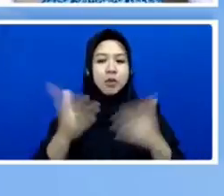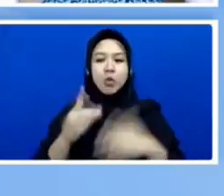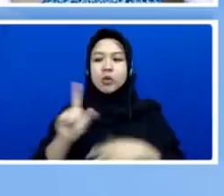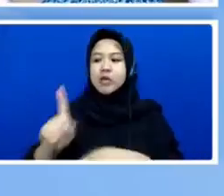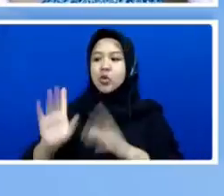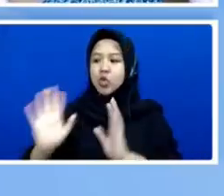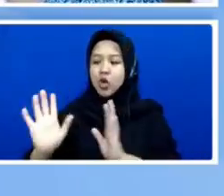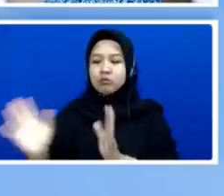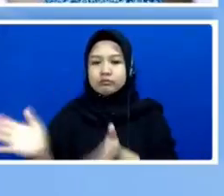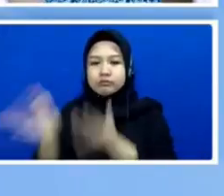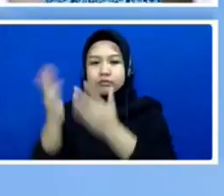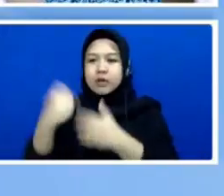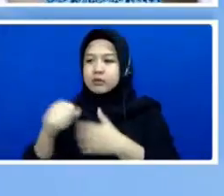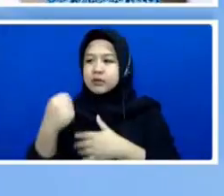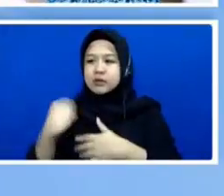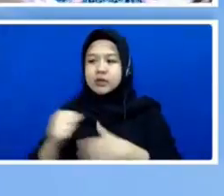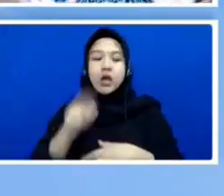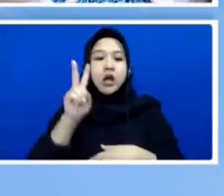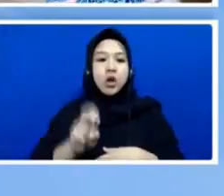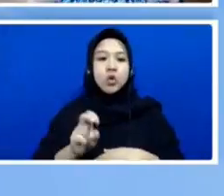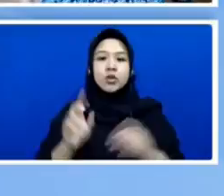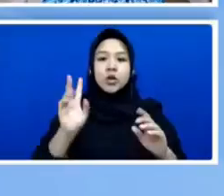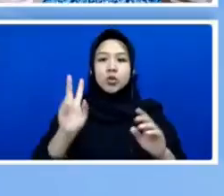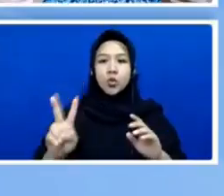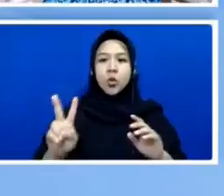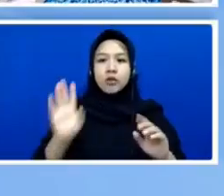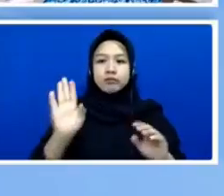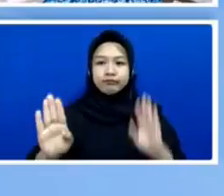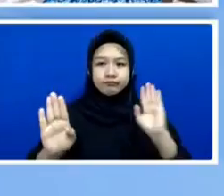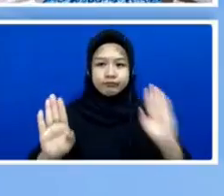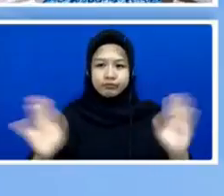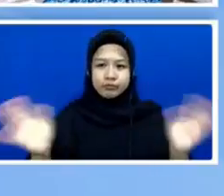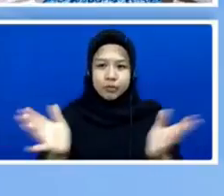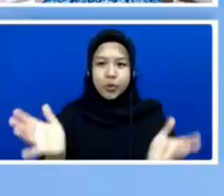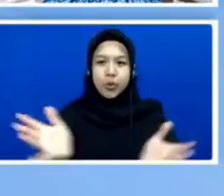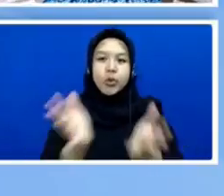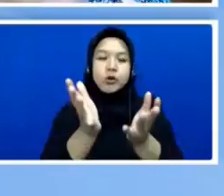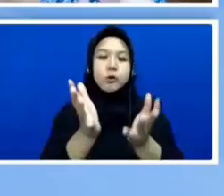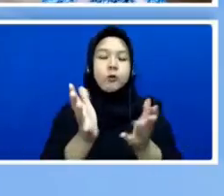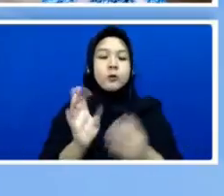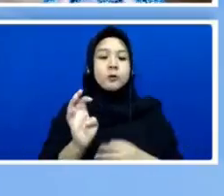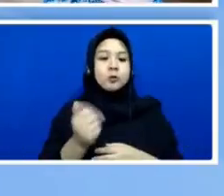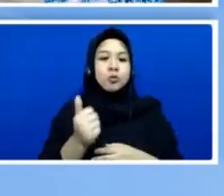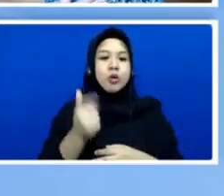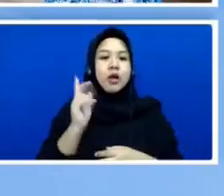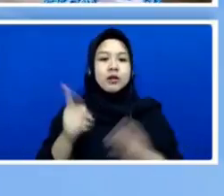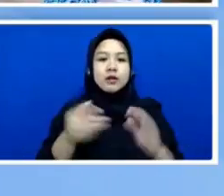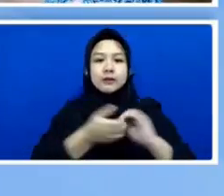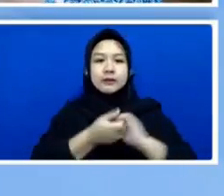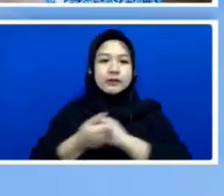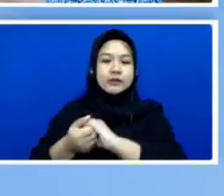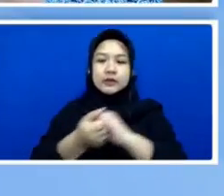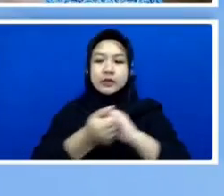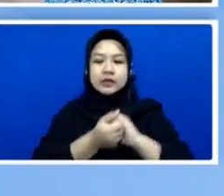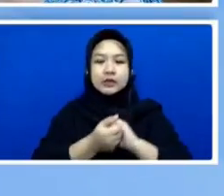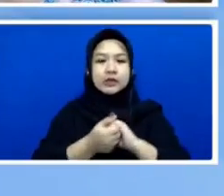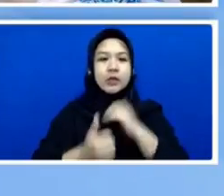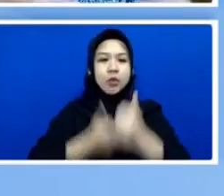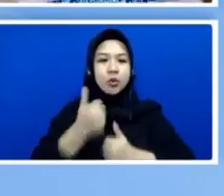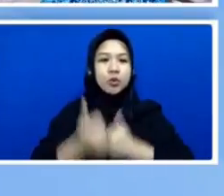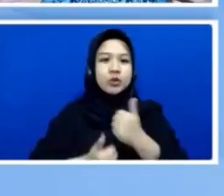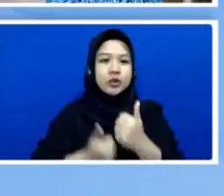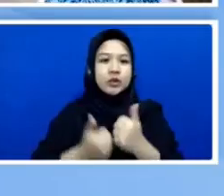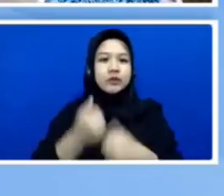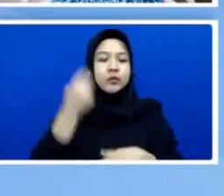tetapi harus dibangun dari dua pihak, sehingga terjadi semacam sinergi yang produktif di